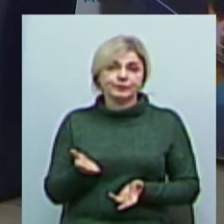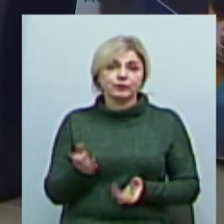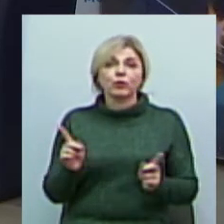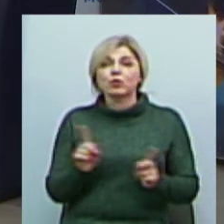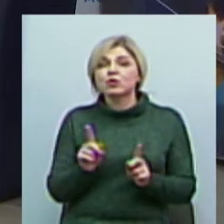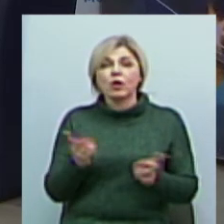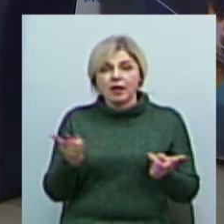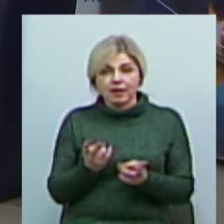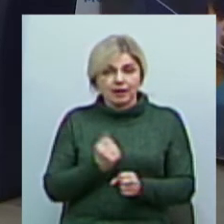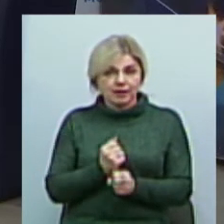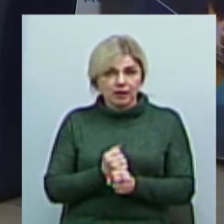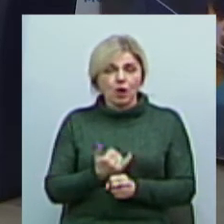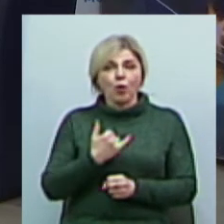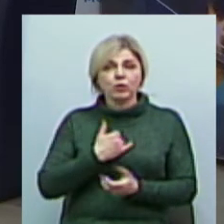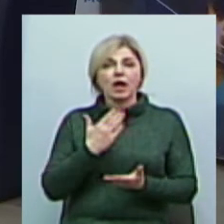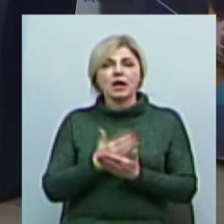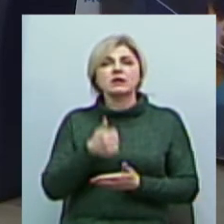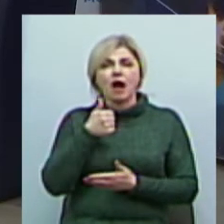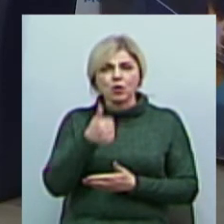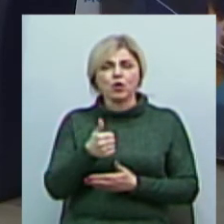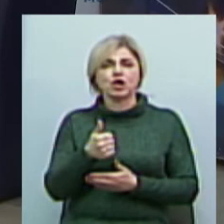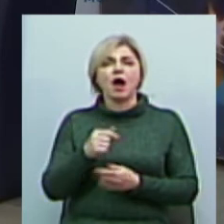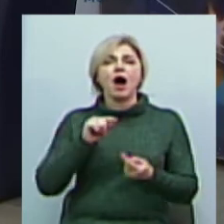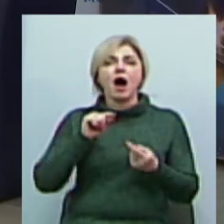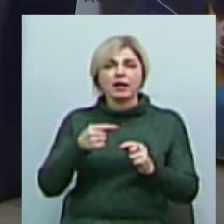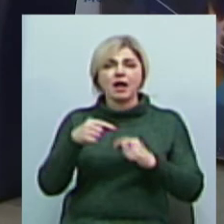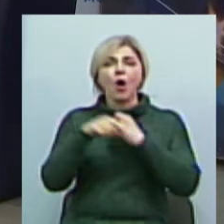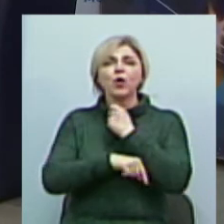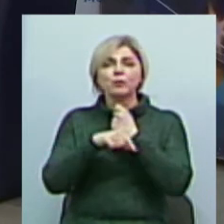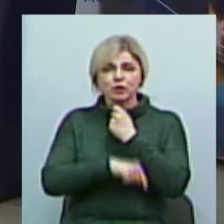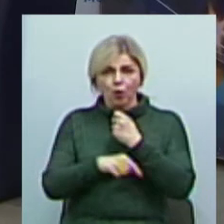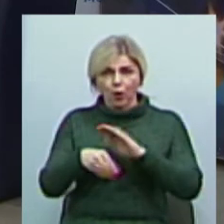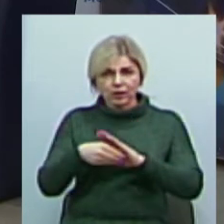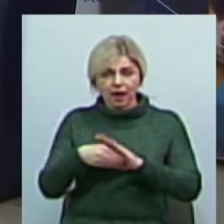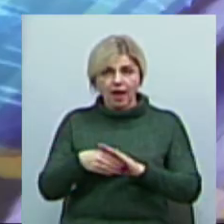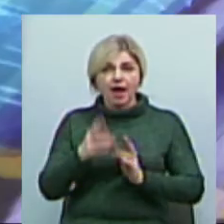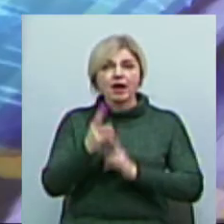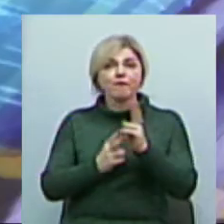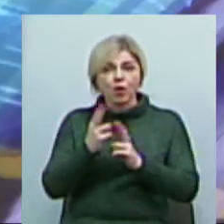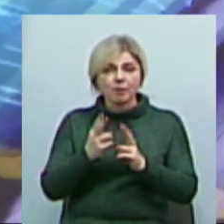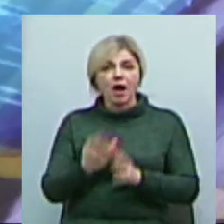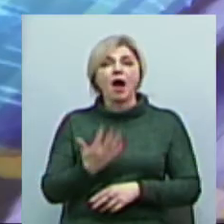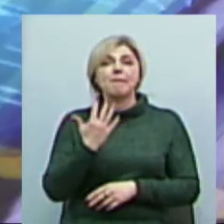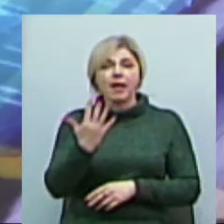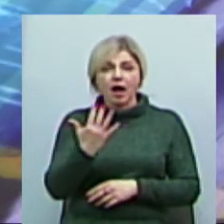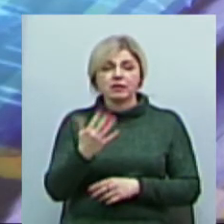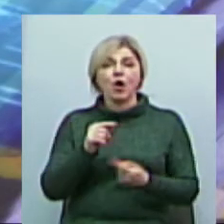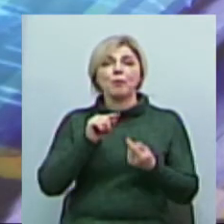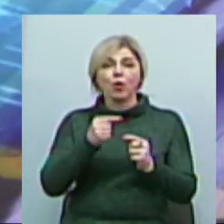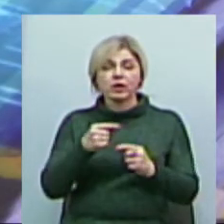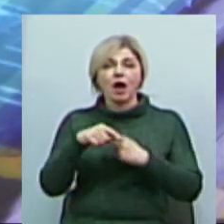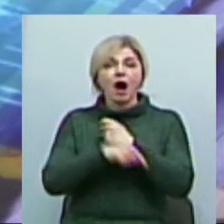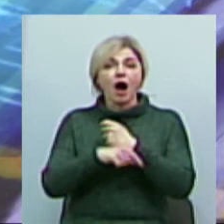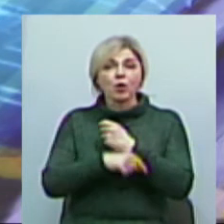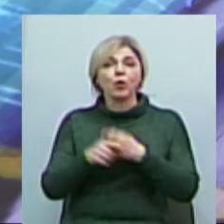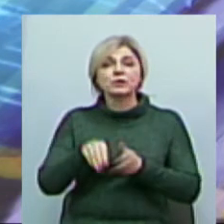делать. У нас есть хорошая антикоррупционная реформа, создано 5 антикоррупционных органов, но вот по